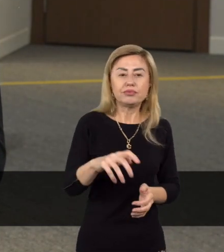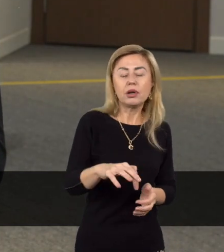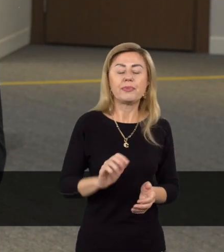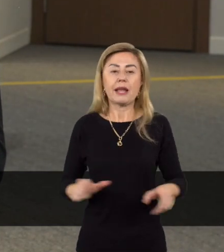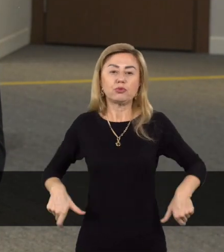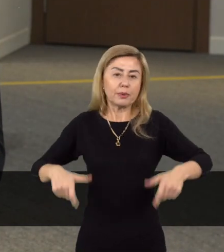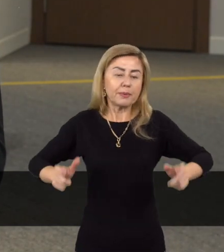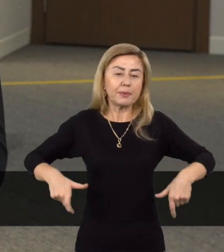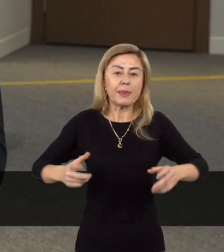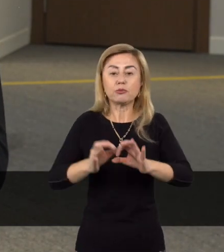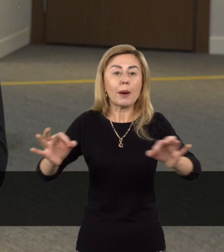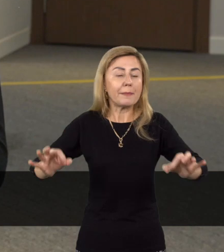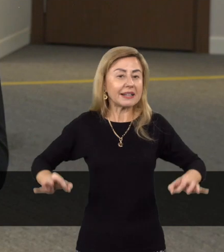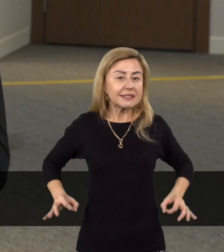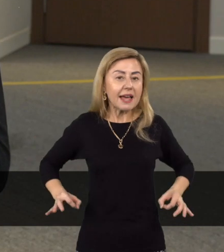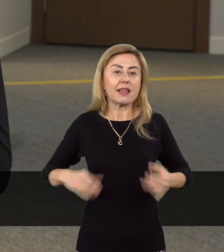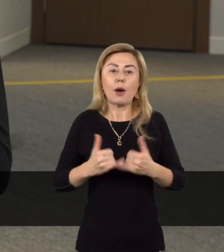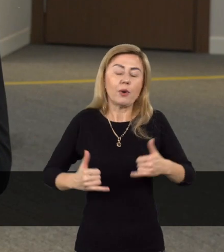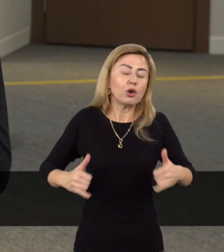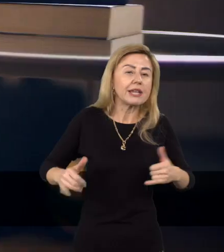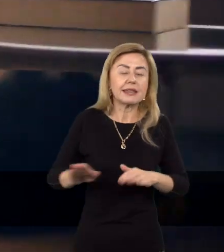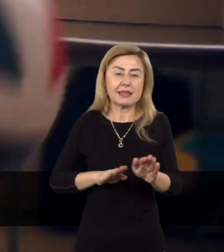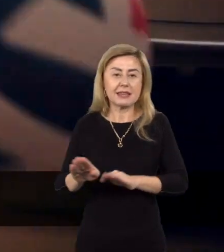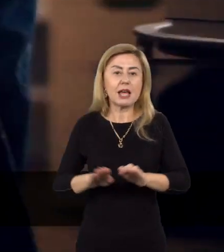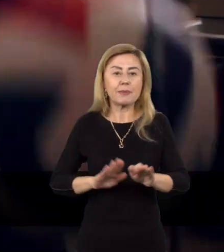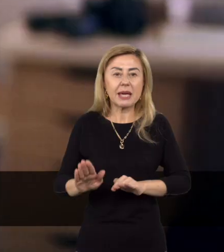najlepiej dostosowane, typu baseny, hale czy jakieś